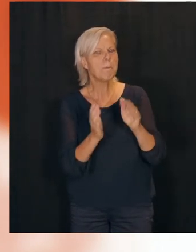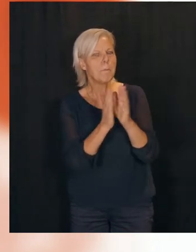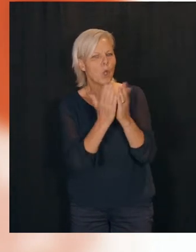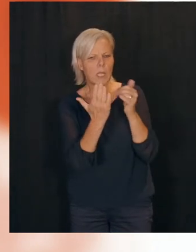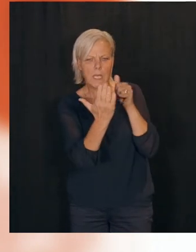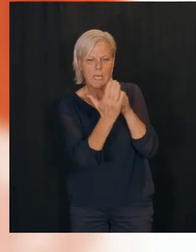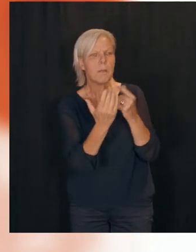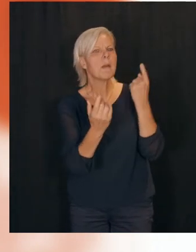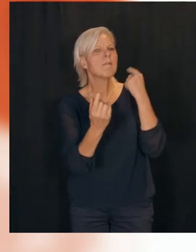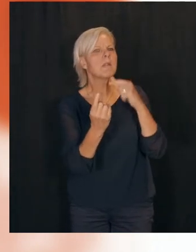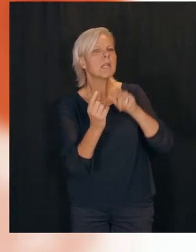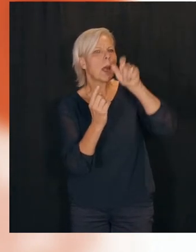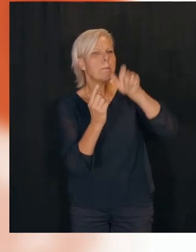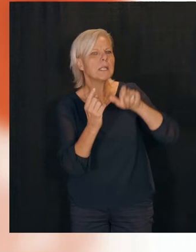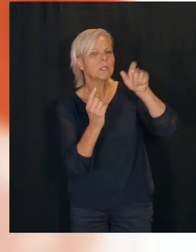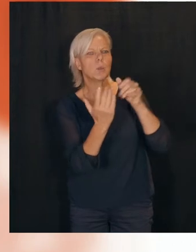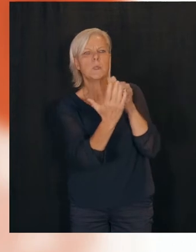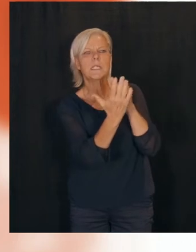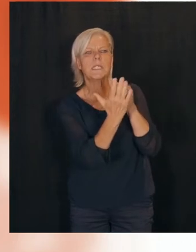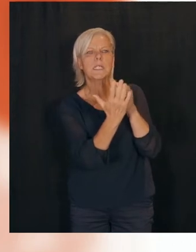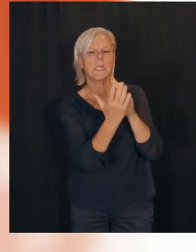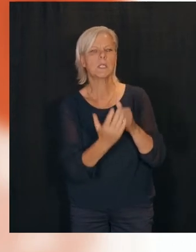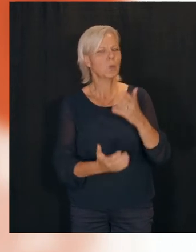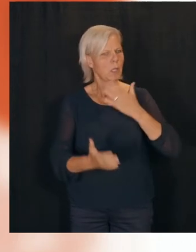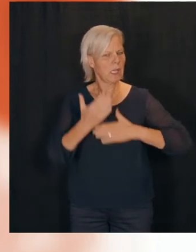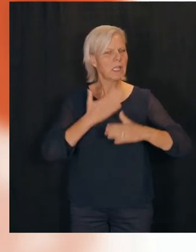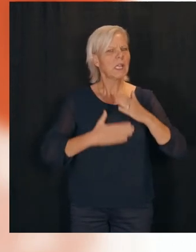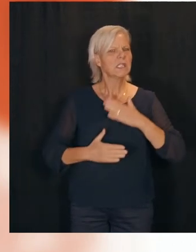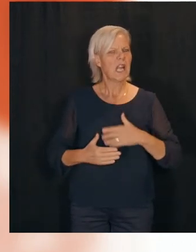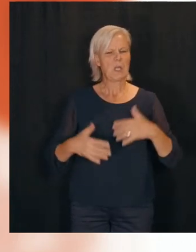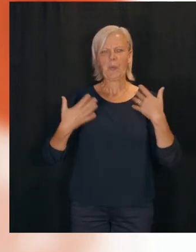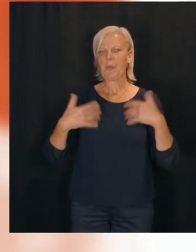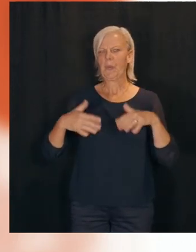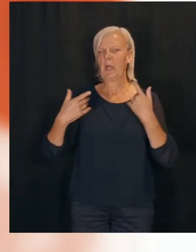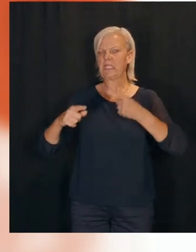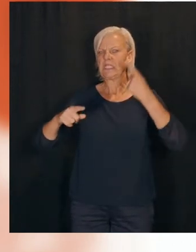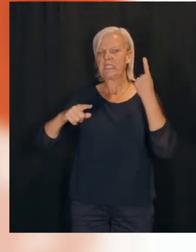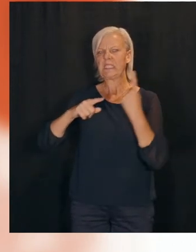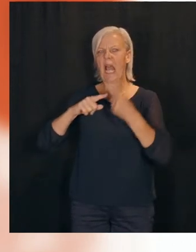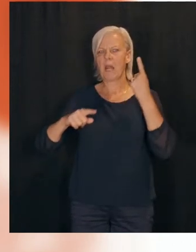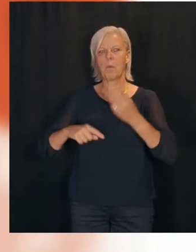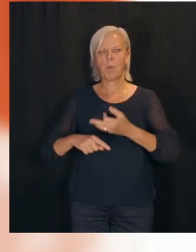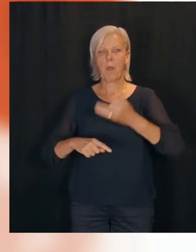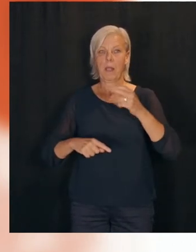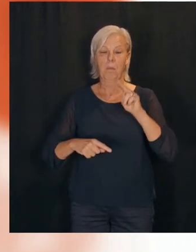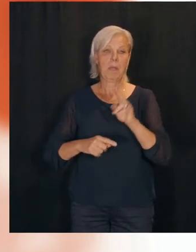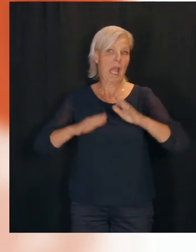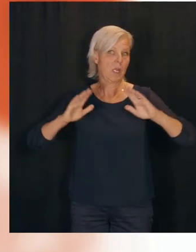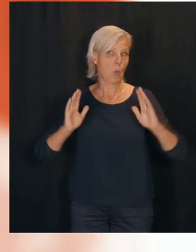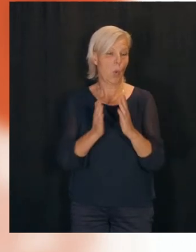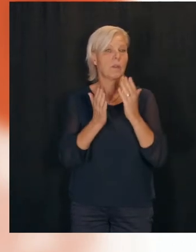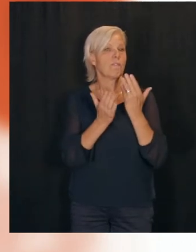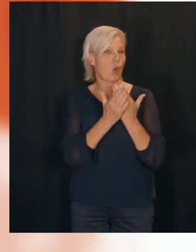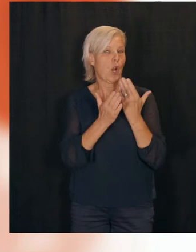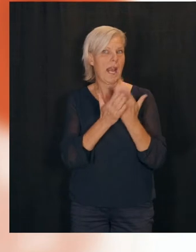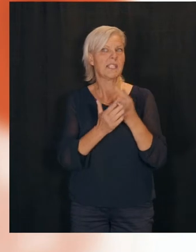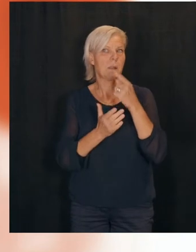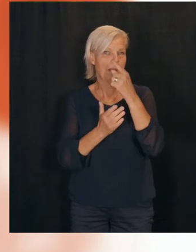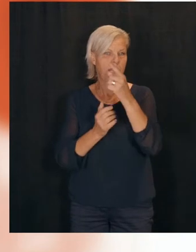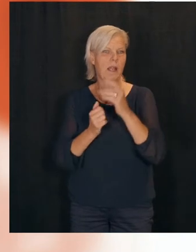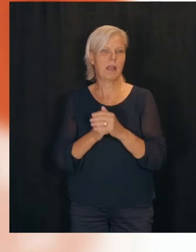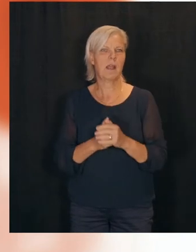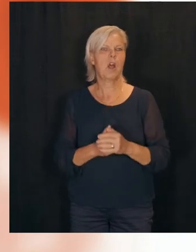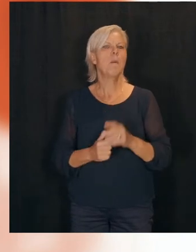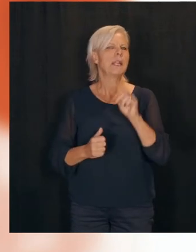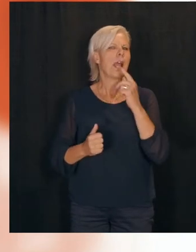med. Jag tycker det är en sån intressant och skarp poäng. Det är en ganska kort föreläsning, men Faran med en